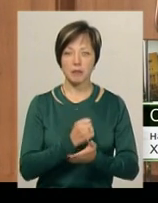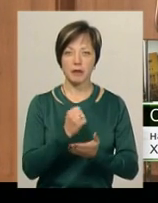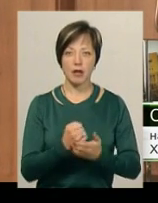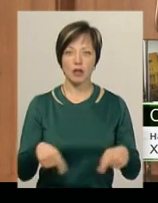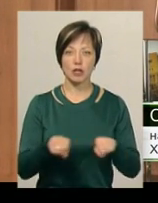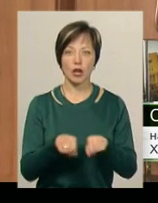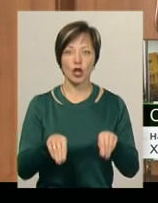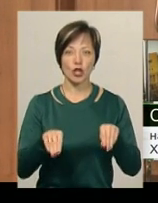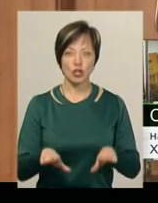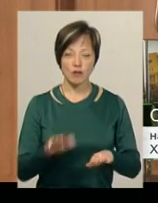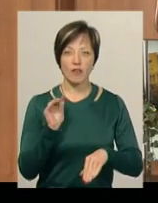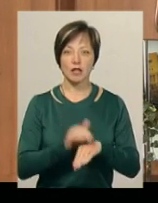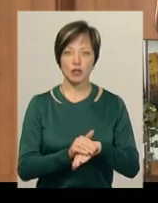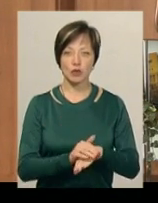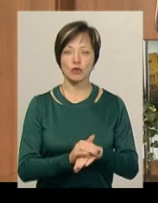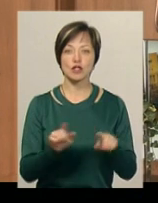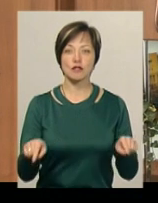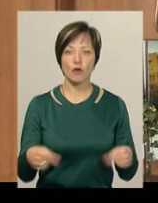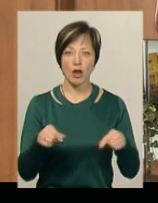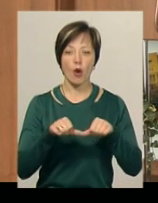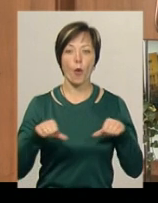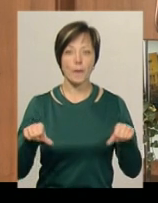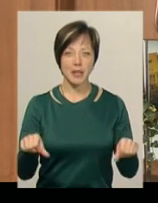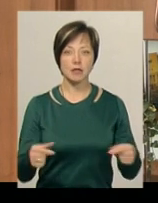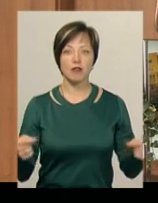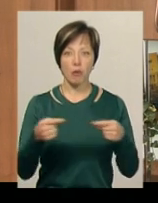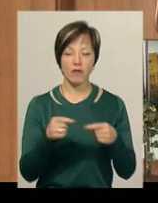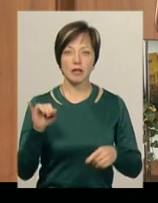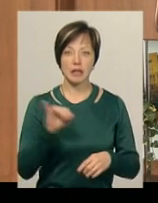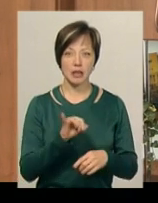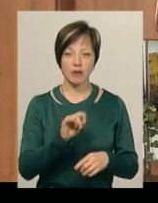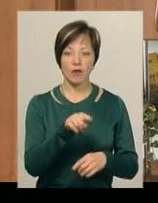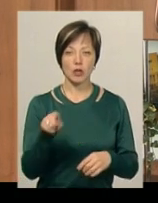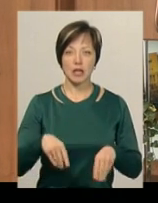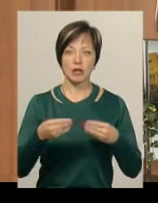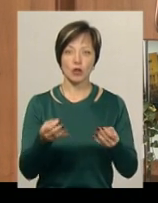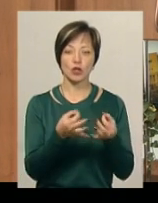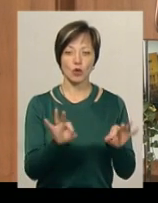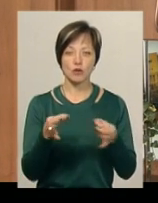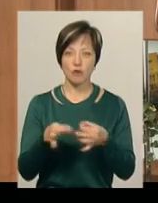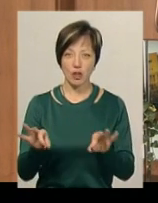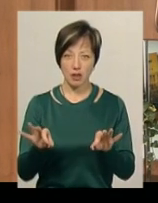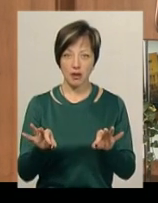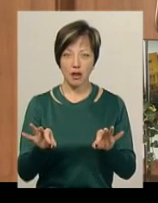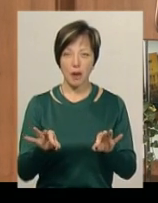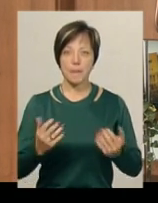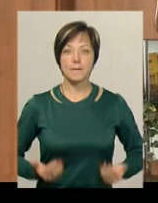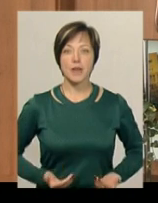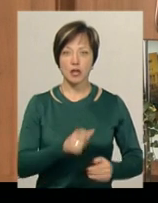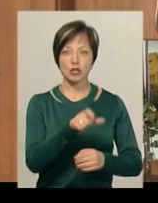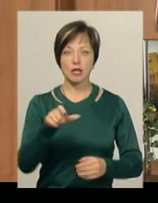таке рішення. Фактично вона створила комісію відповідну і вони надають дозволи